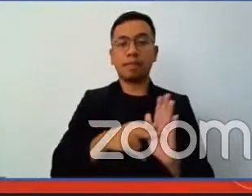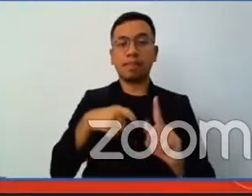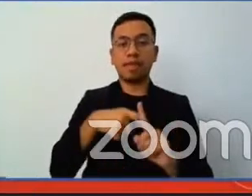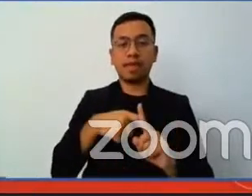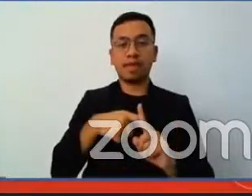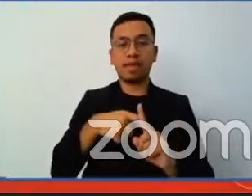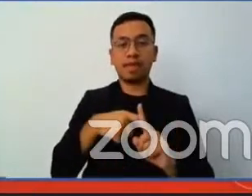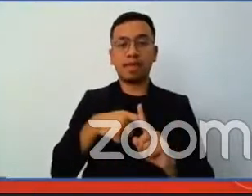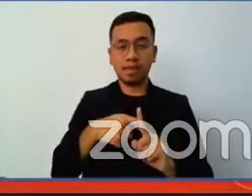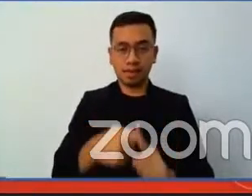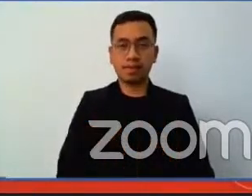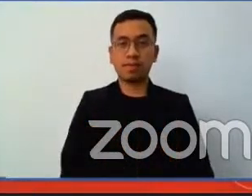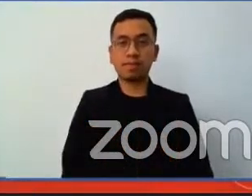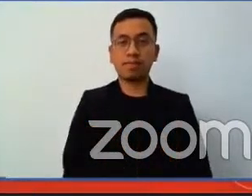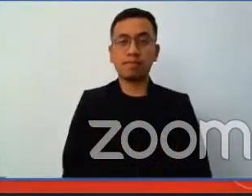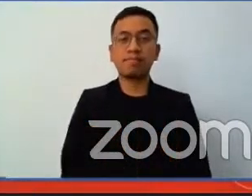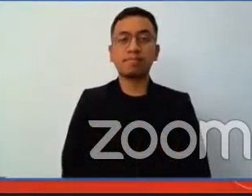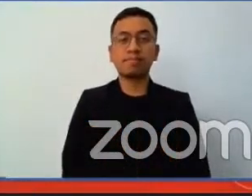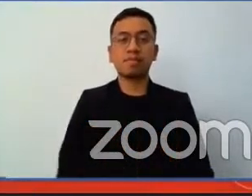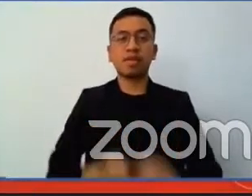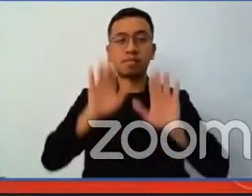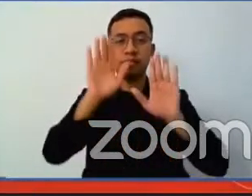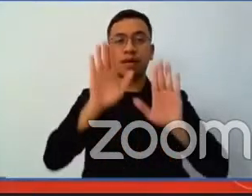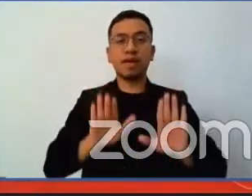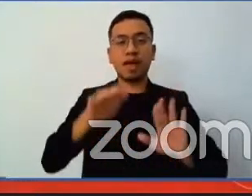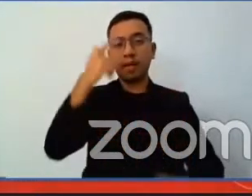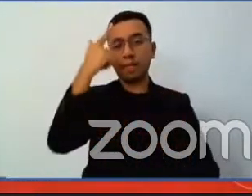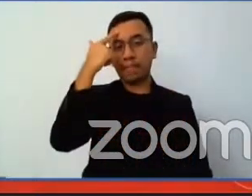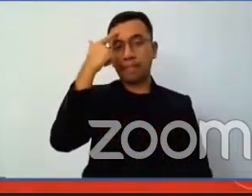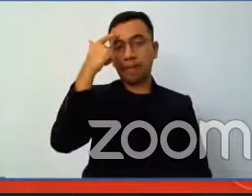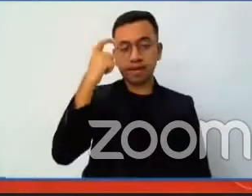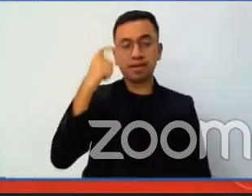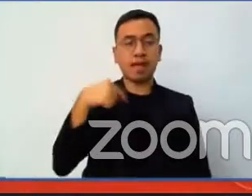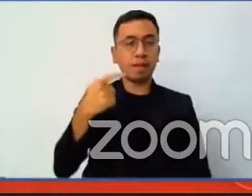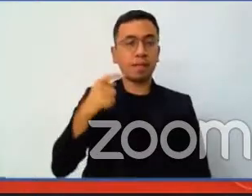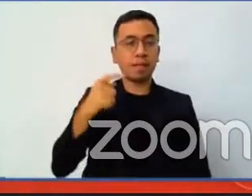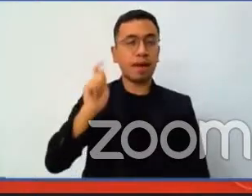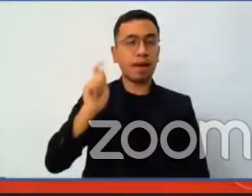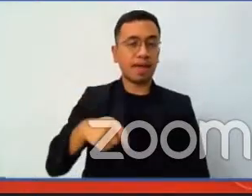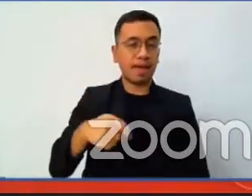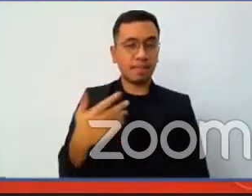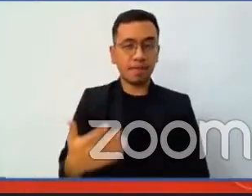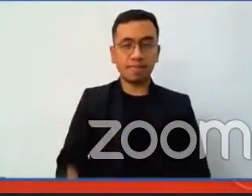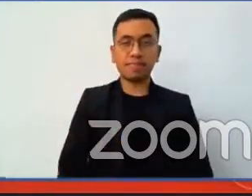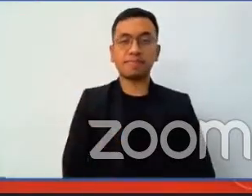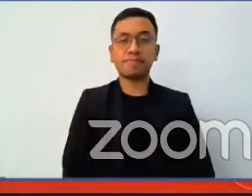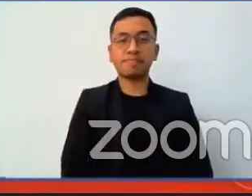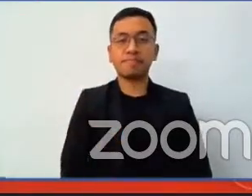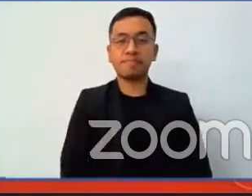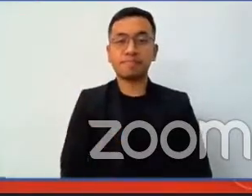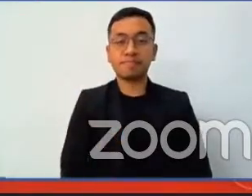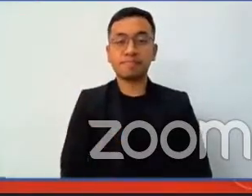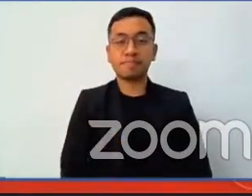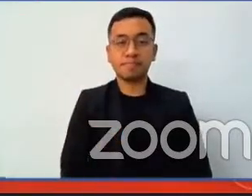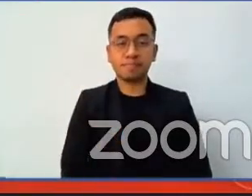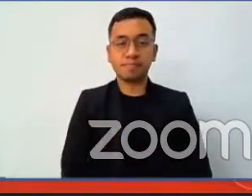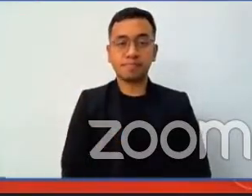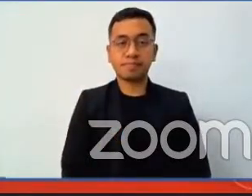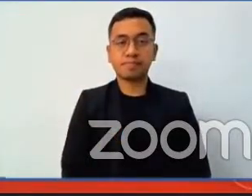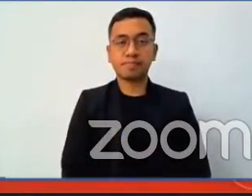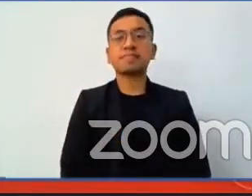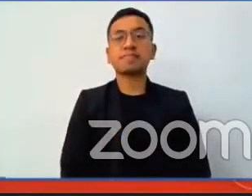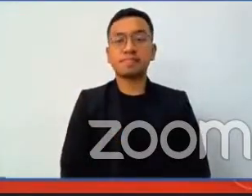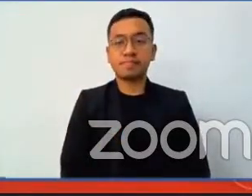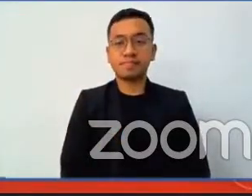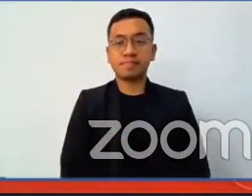salah satu media pembelajaran mungkin yang bisa kita gunakan juga yang dikolaborasikan dengan